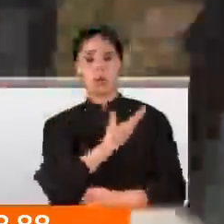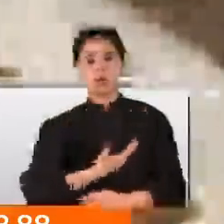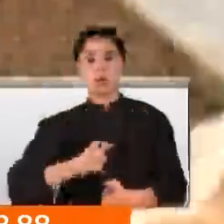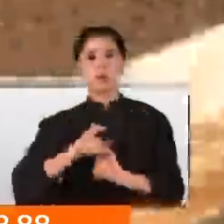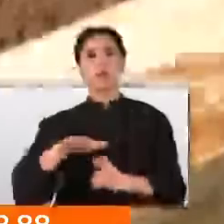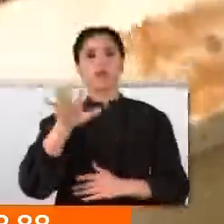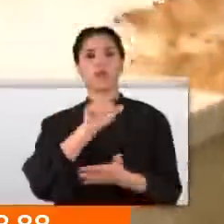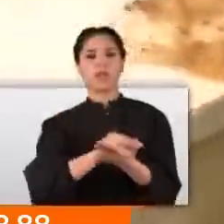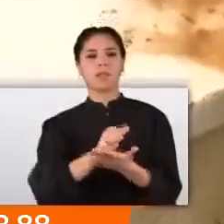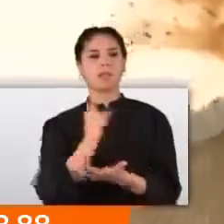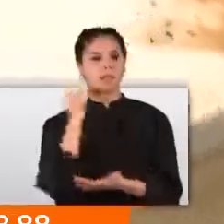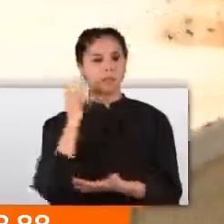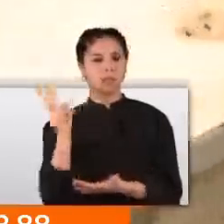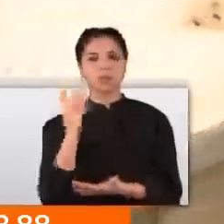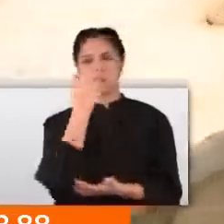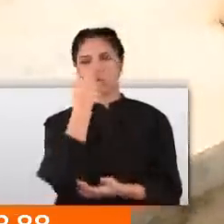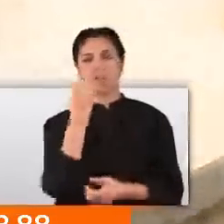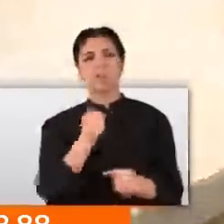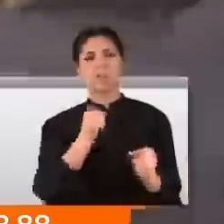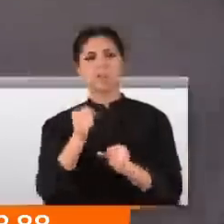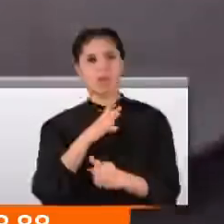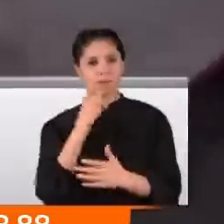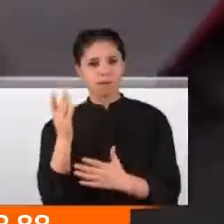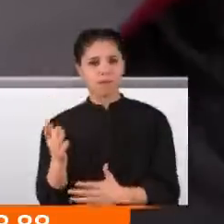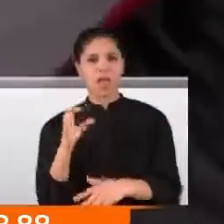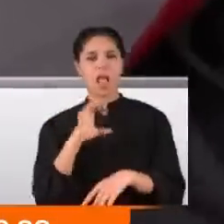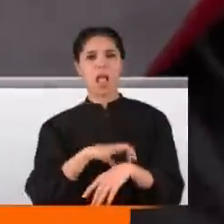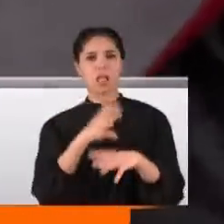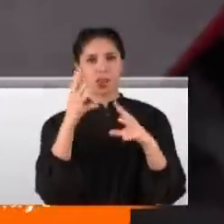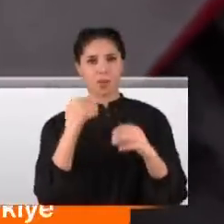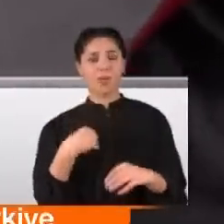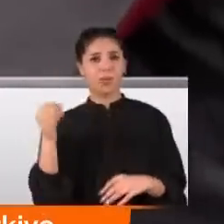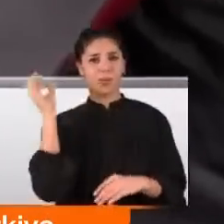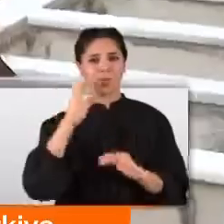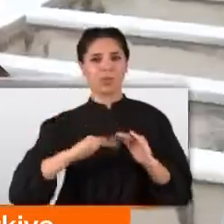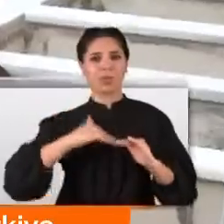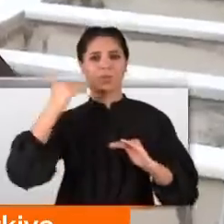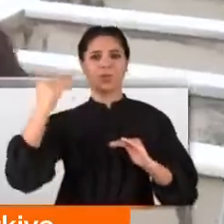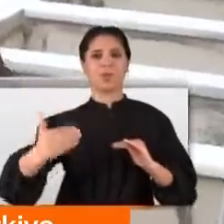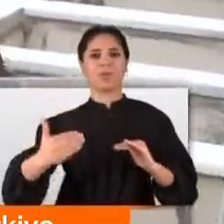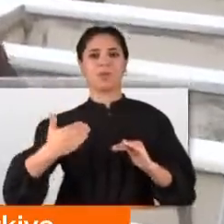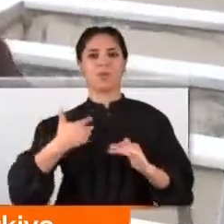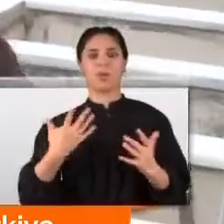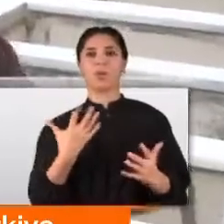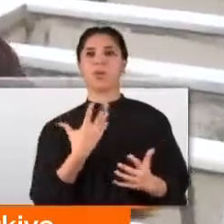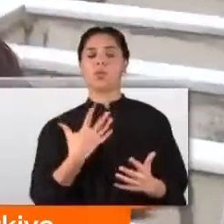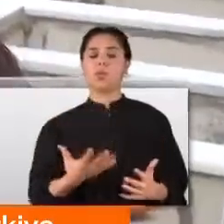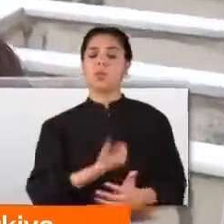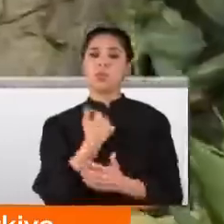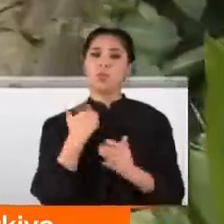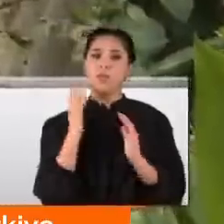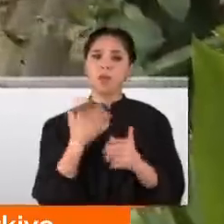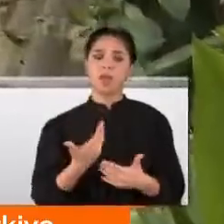medya fenomeniydi ve kanserle mücadele ediyordu. Rahatsızlandığını duyduktan sonra yıkıldım, çok